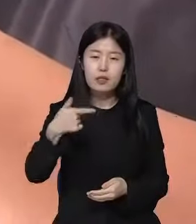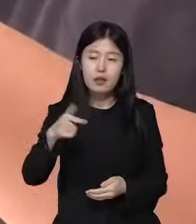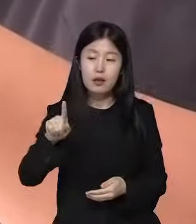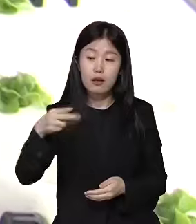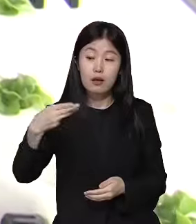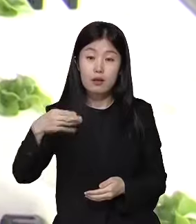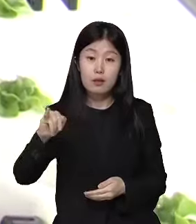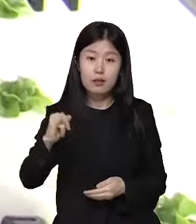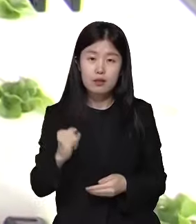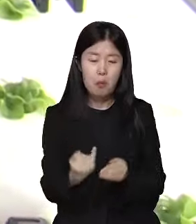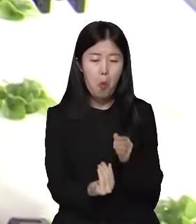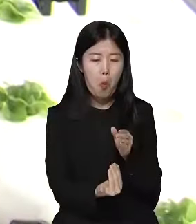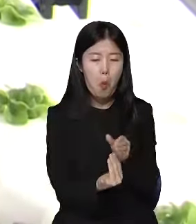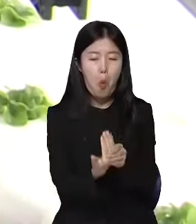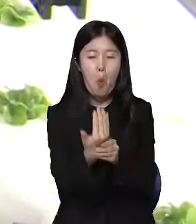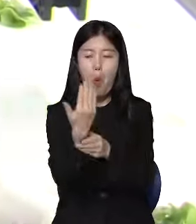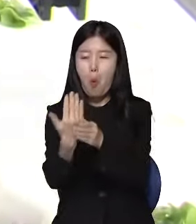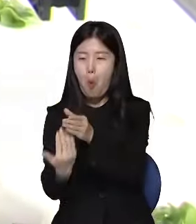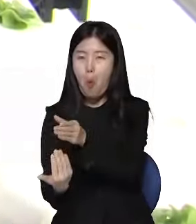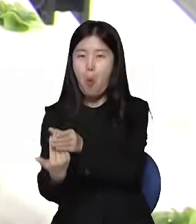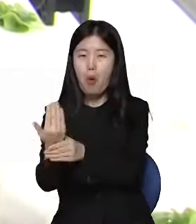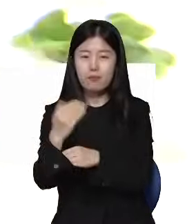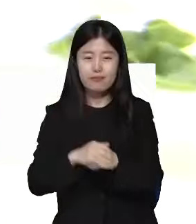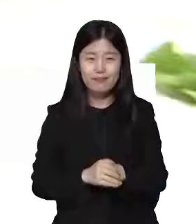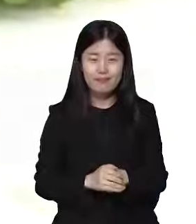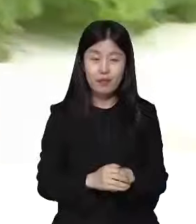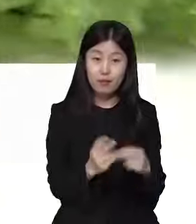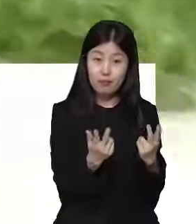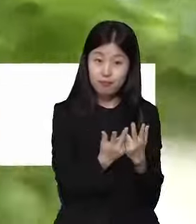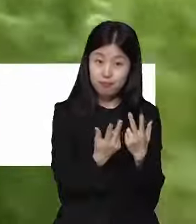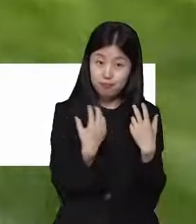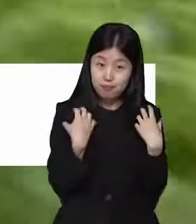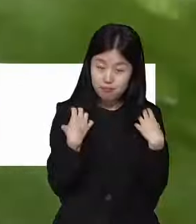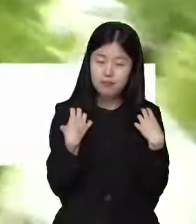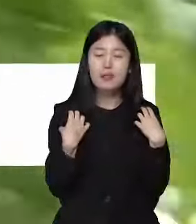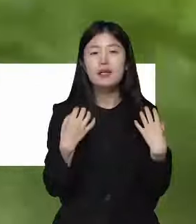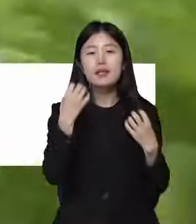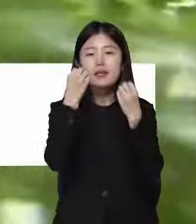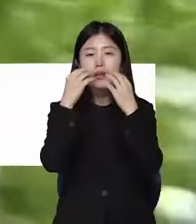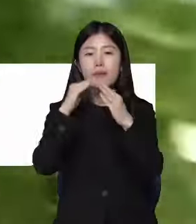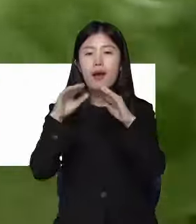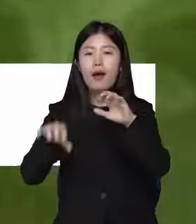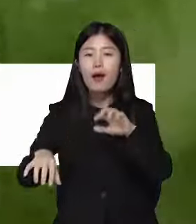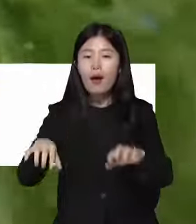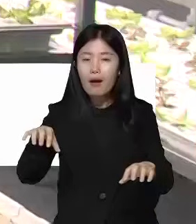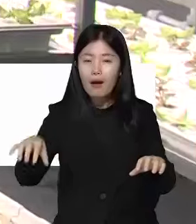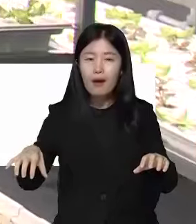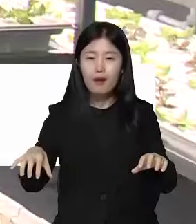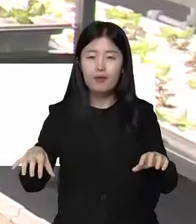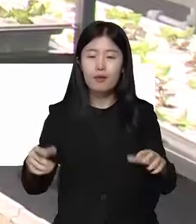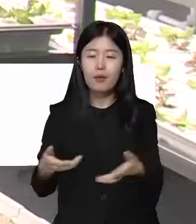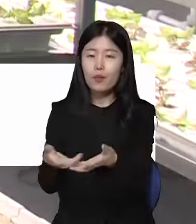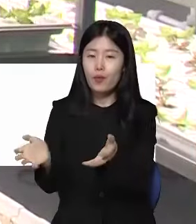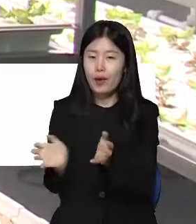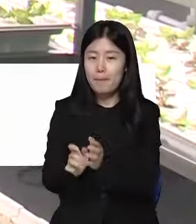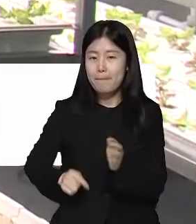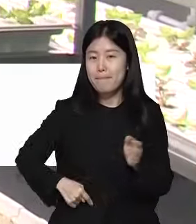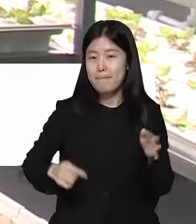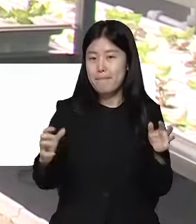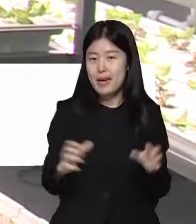있습니다. 광주 북구와 새마을회가 선보인 도심형 스마트팜 농장 새마을팜입니다.